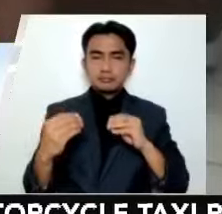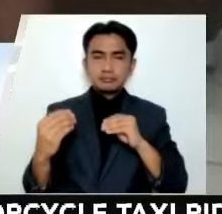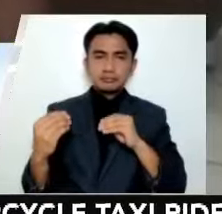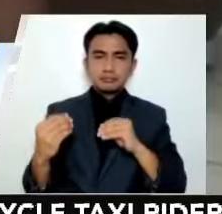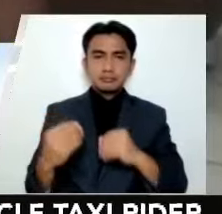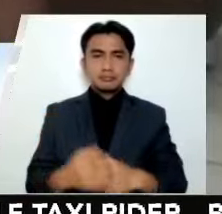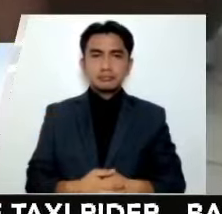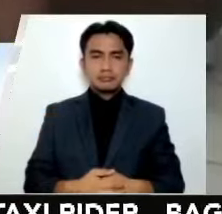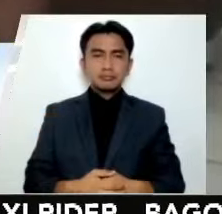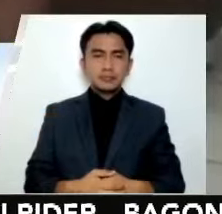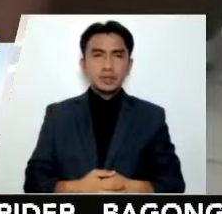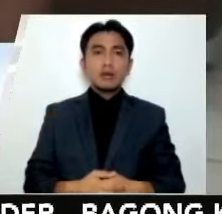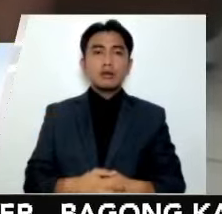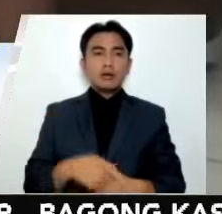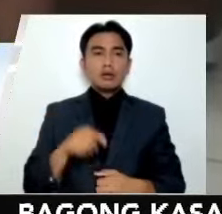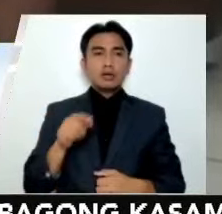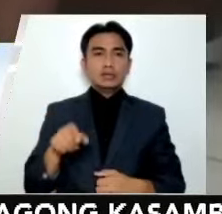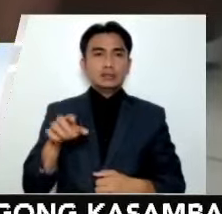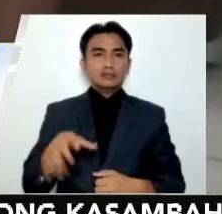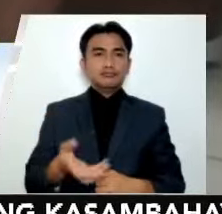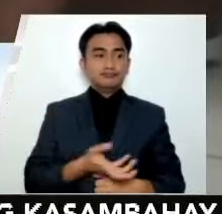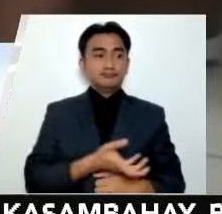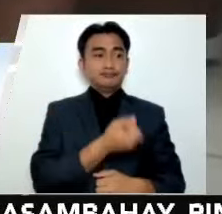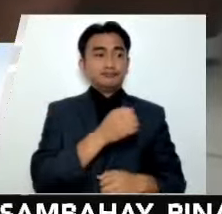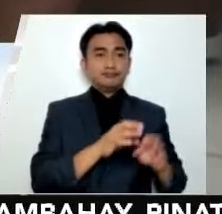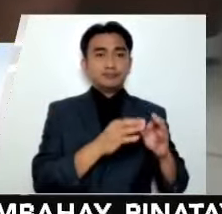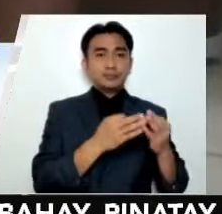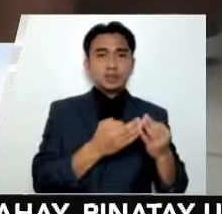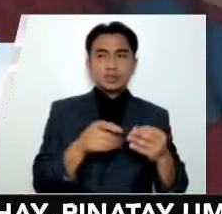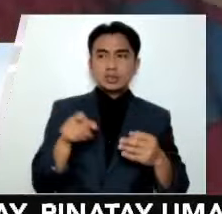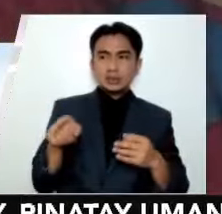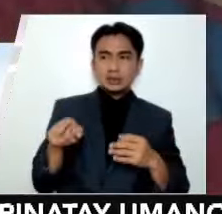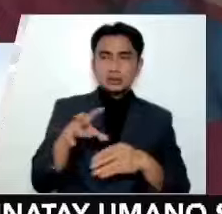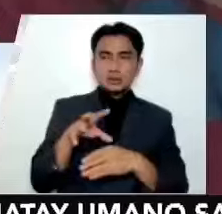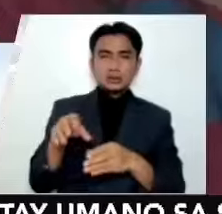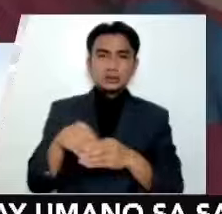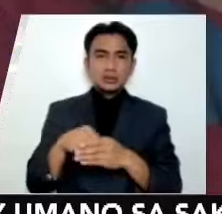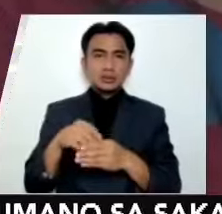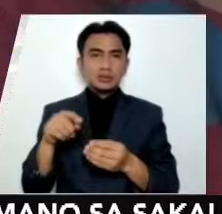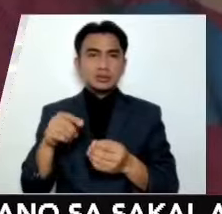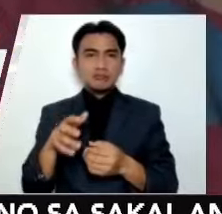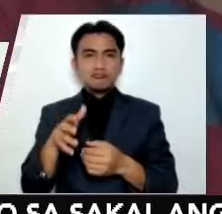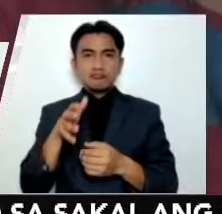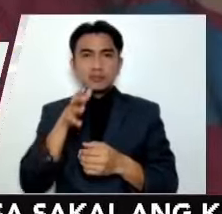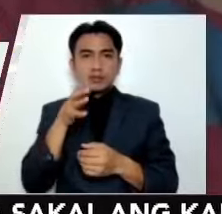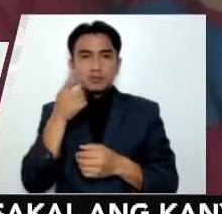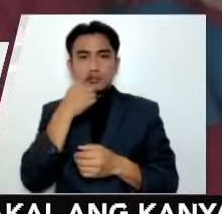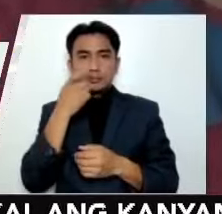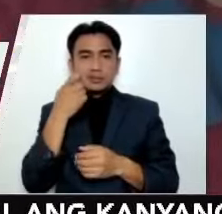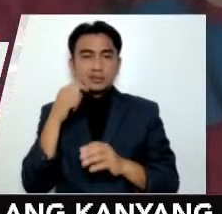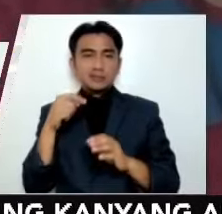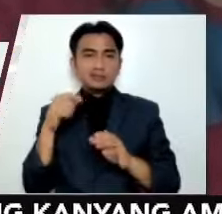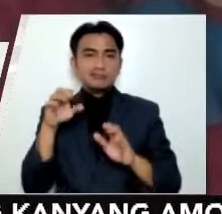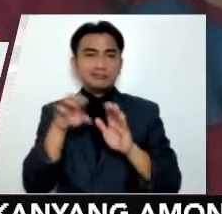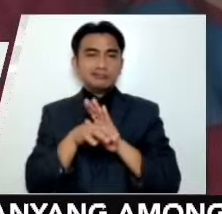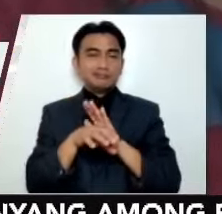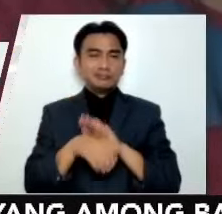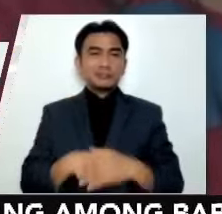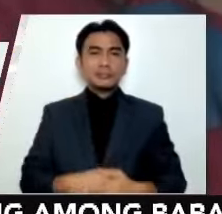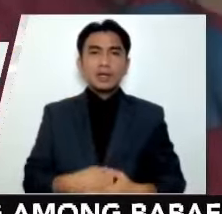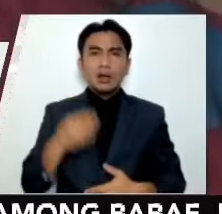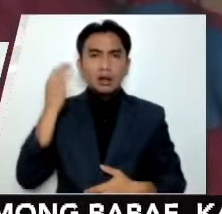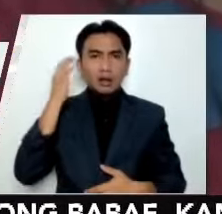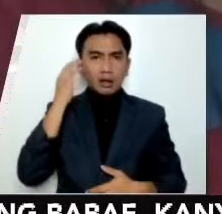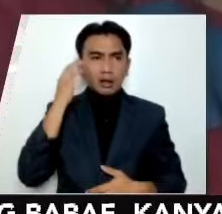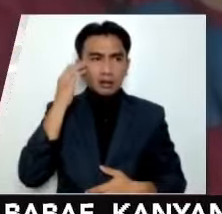Tingin ng anak ng biktima, sangkot ang best friend ng kanyang ina sa krimen. Araw-araw niya po kasama at alam niya po lahat ng kilos